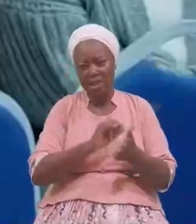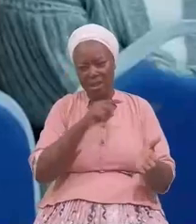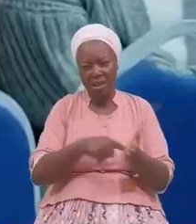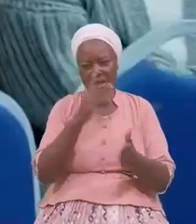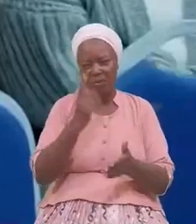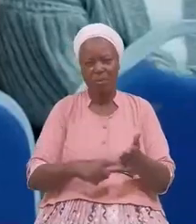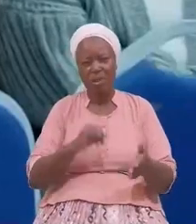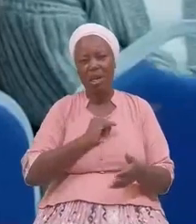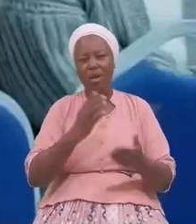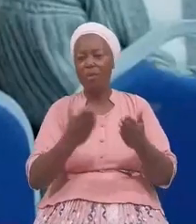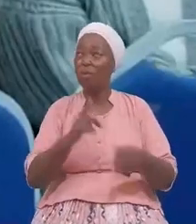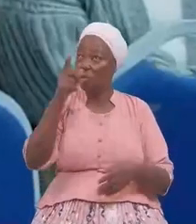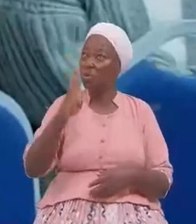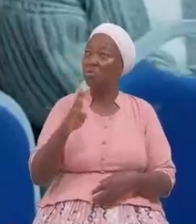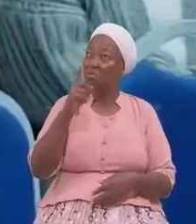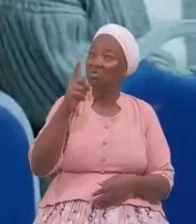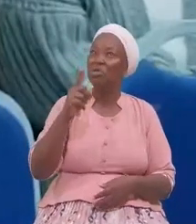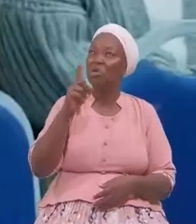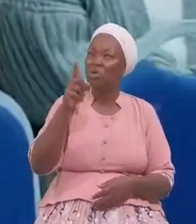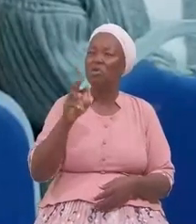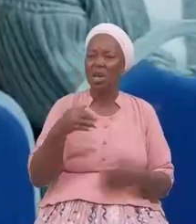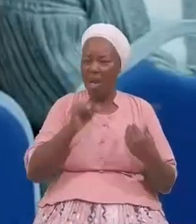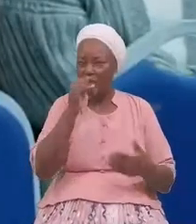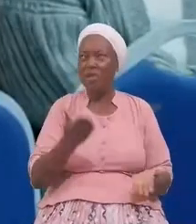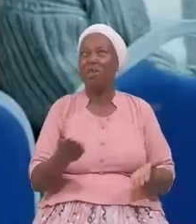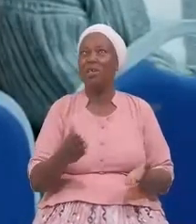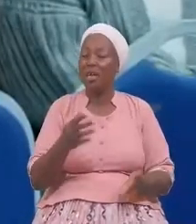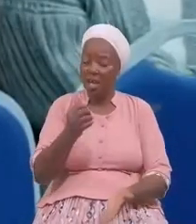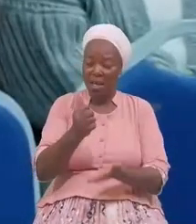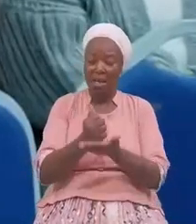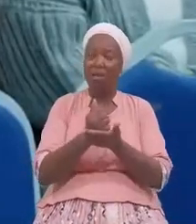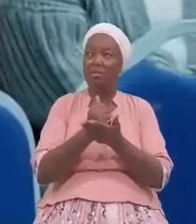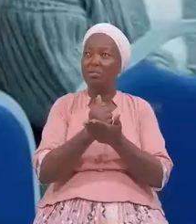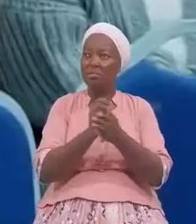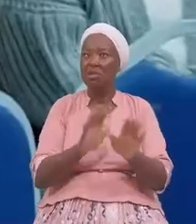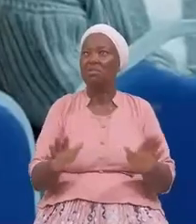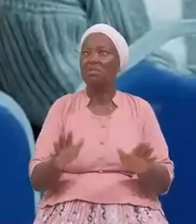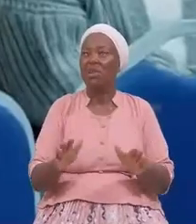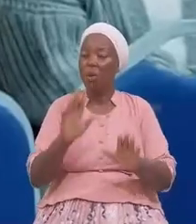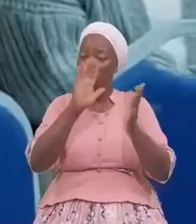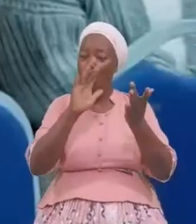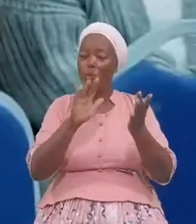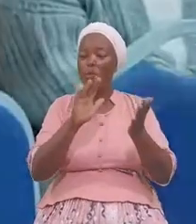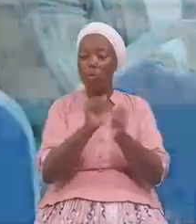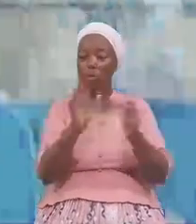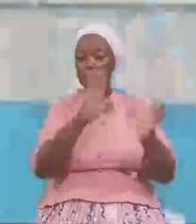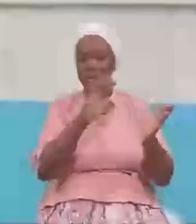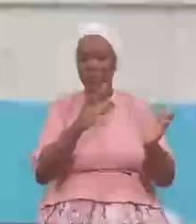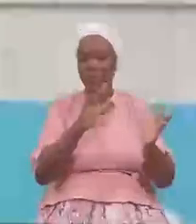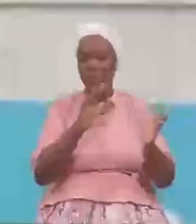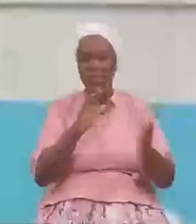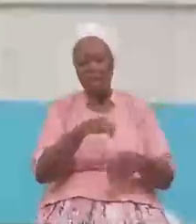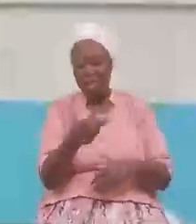Dieu, me voici, est désespéré, sans espoir, quel que soit ce que tu veux